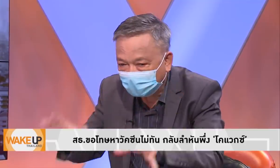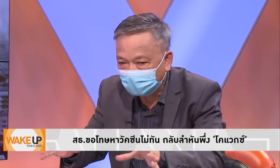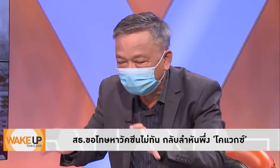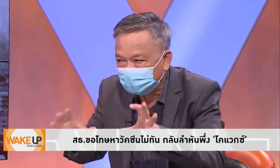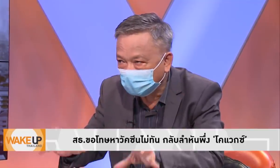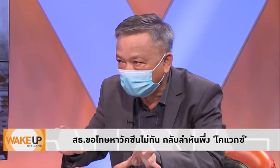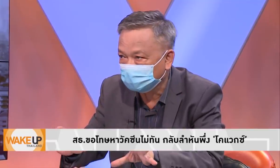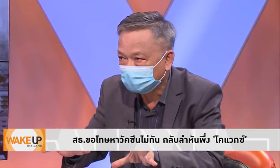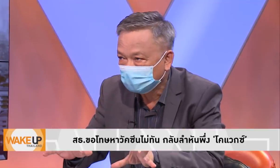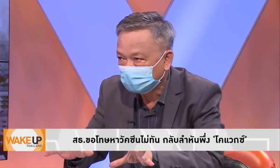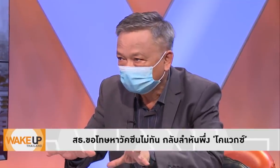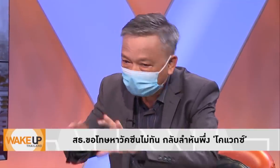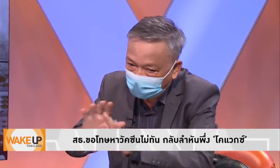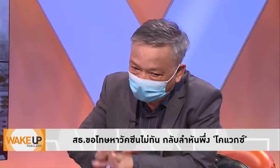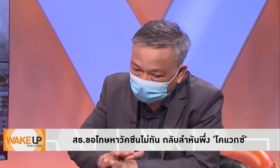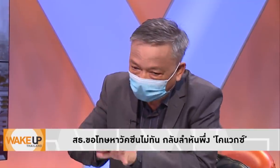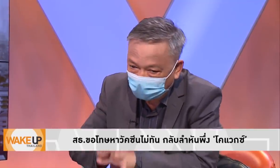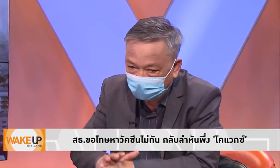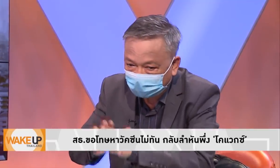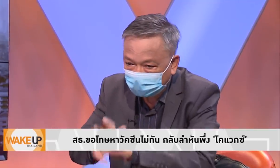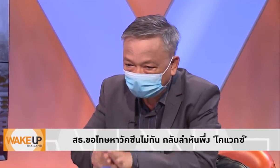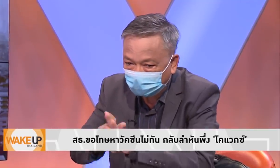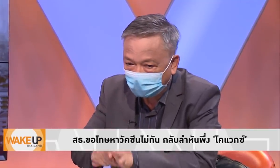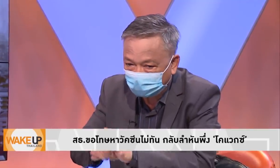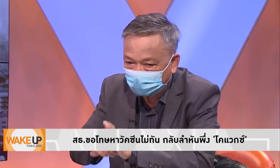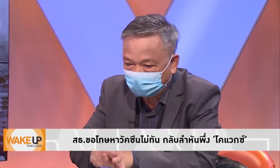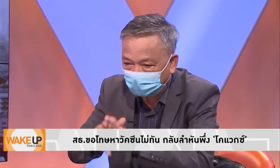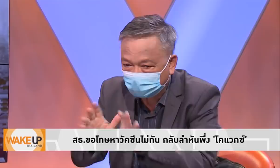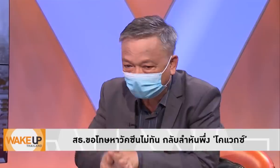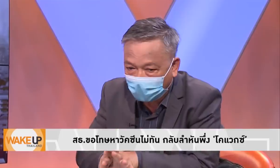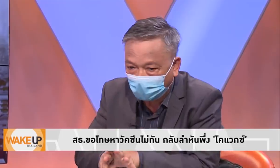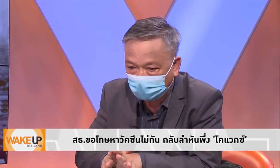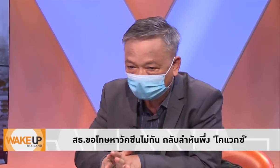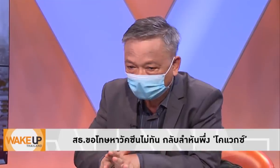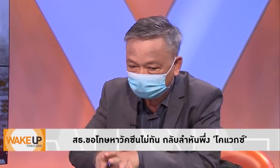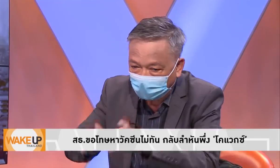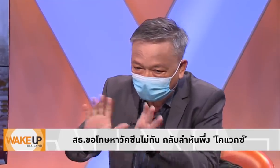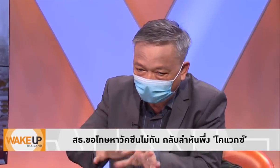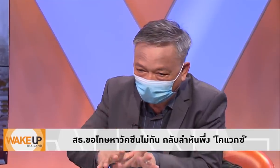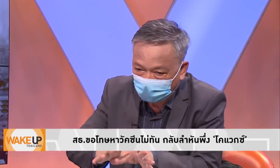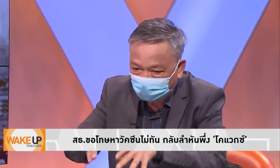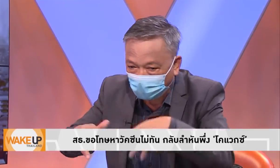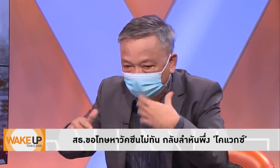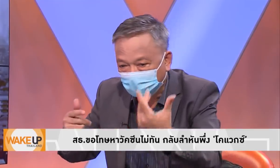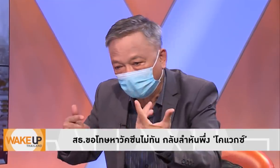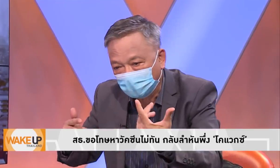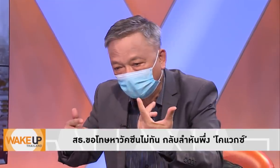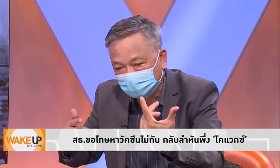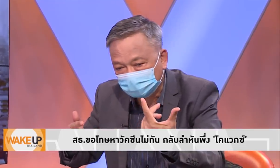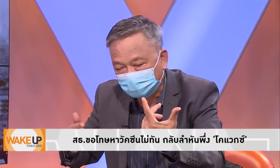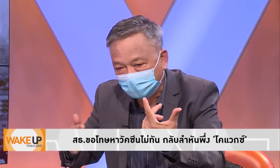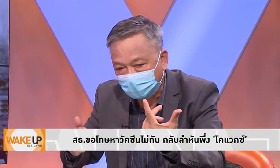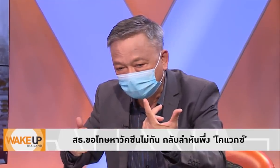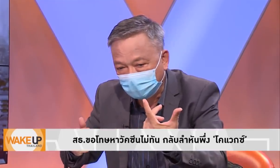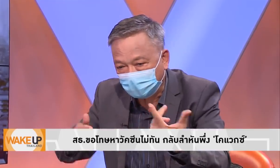ไม่มีใครรับผิดชอบไม่มีความรับผิดชอบเลยทั้งที่มันเป็นความรับผิดชอบระดับที่ต้องลาออกหรือถ้าเราไม่ลาออกก็ต้องออกจะขอออก